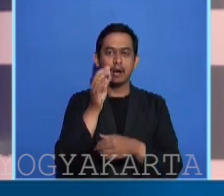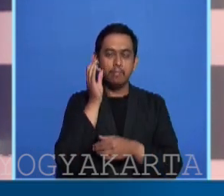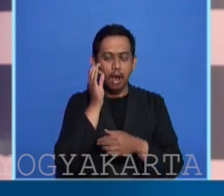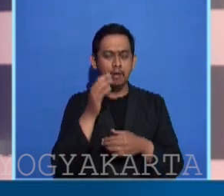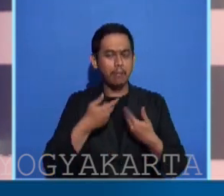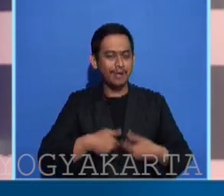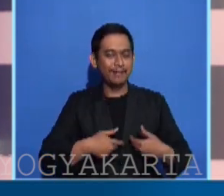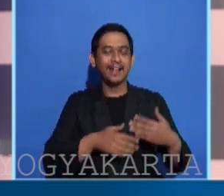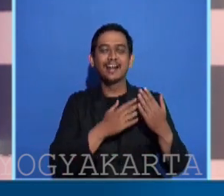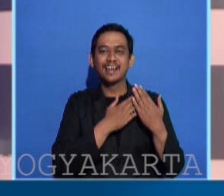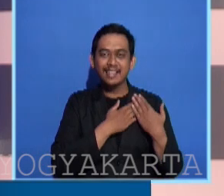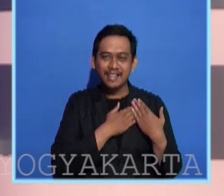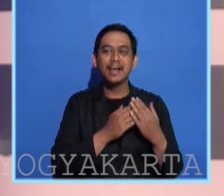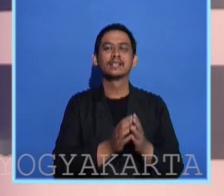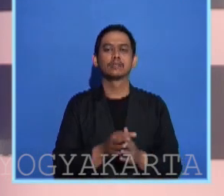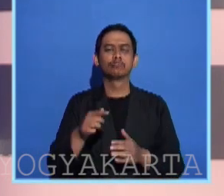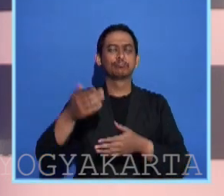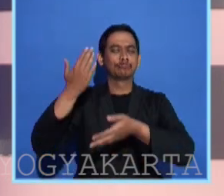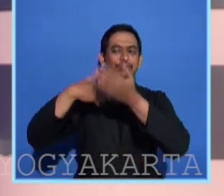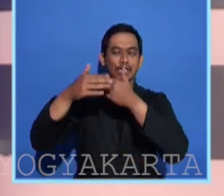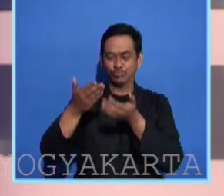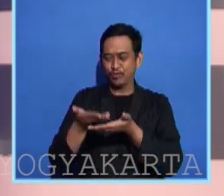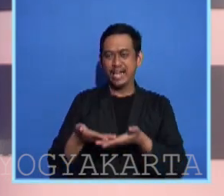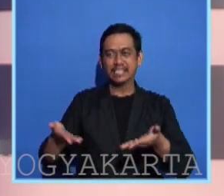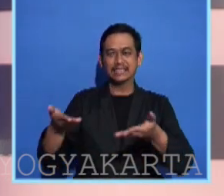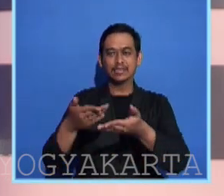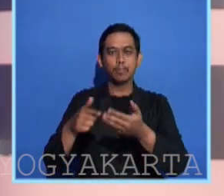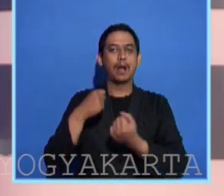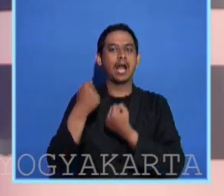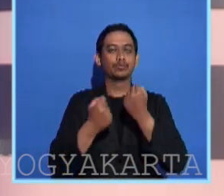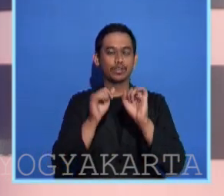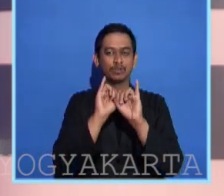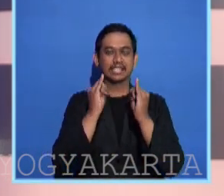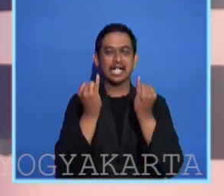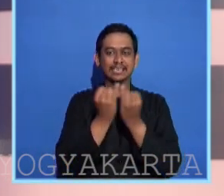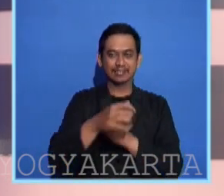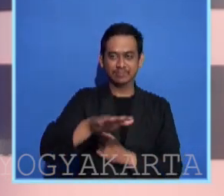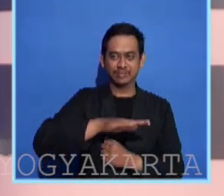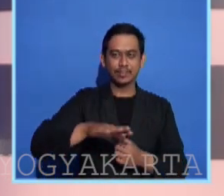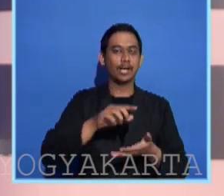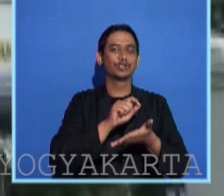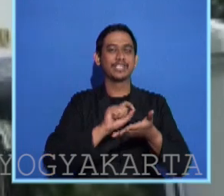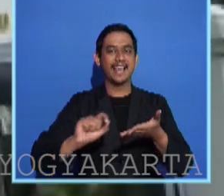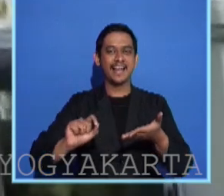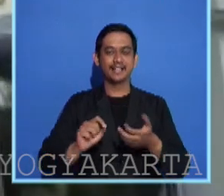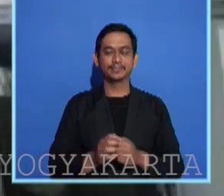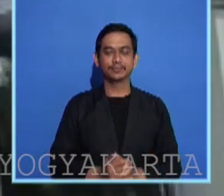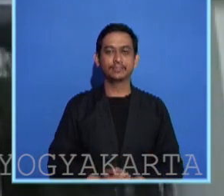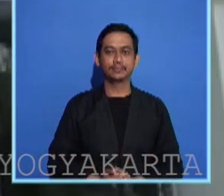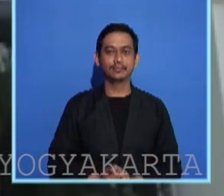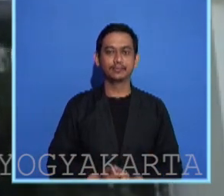Tradisi sosial di tengah masyarakat ini juga dilakukan di berbagai institusi, termasuk di lingkungan sekolah.